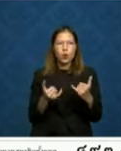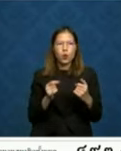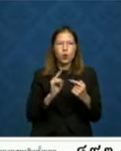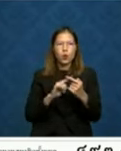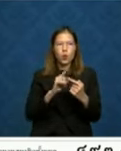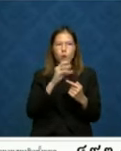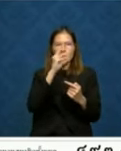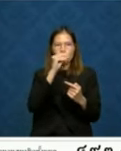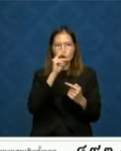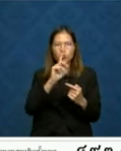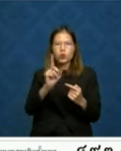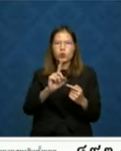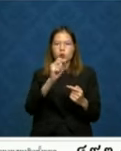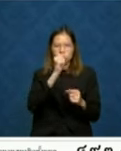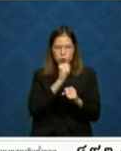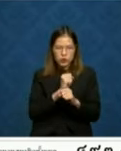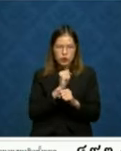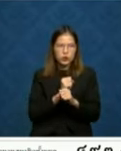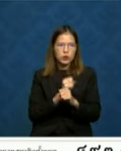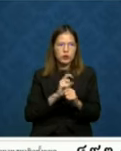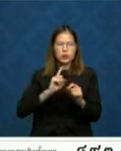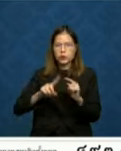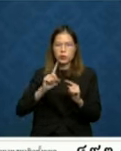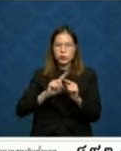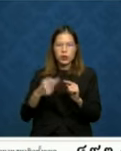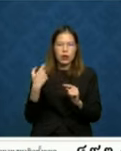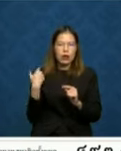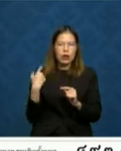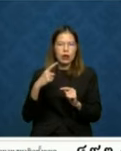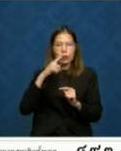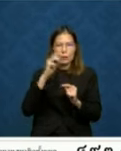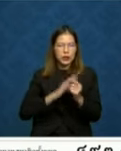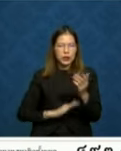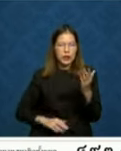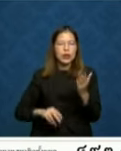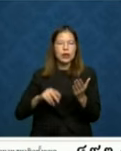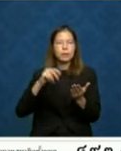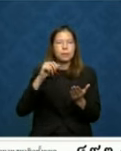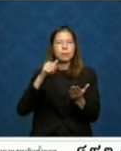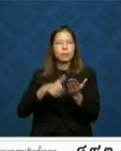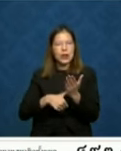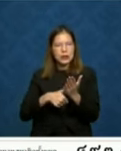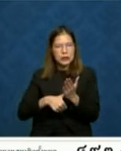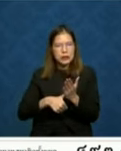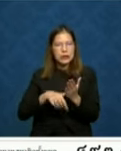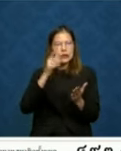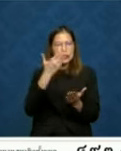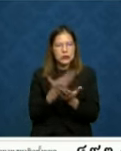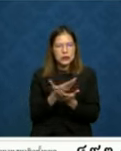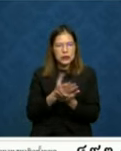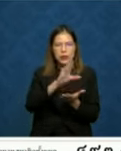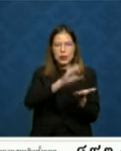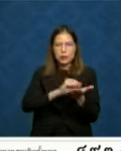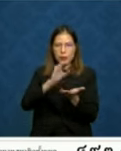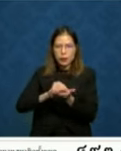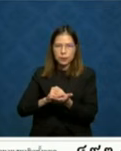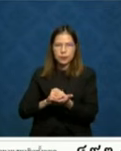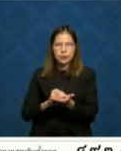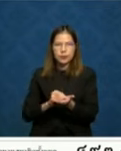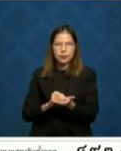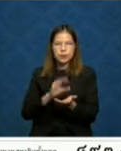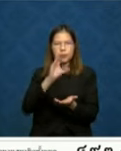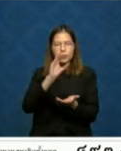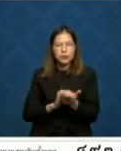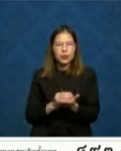าพูดกันว่าการทำลายประเทศเนี่ยภาษีที่เก็บได้เนี่ยนะครับขึ้นภาษีครับแต่เก็บ